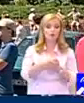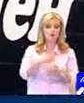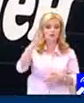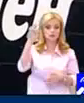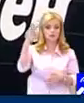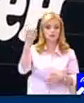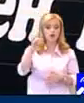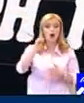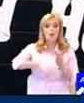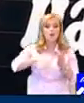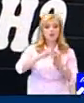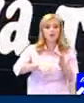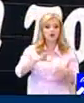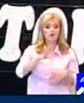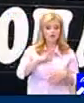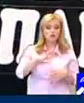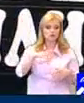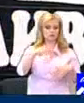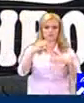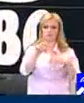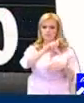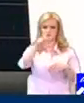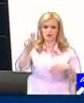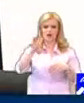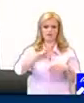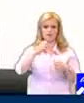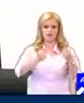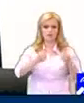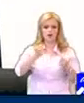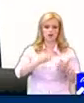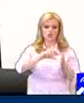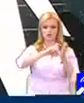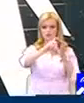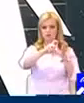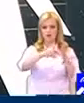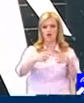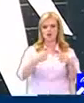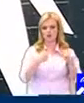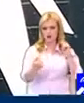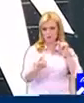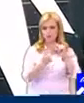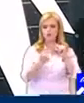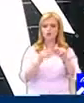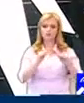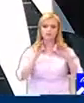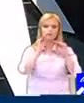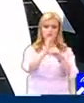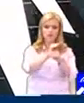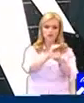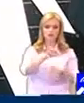300 de lei, motivul fiind unul de-a dreptul halucinant. Avea pe mașină un absibild cu inscripția "Sunt împotriva